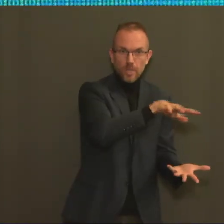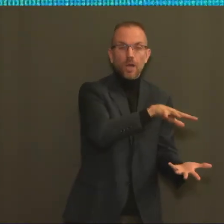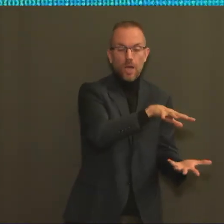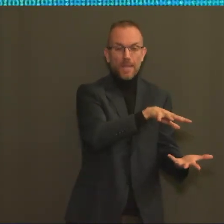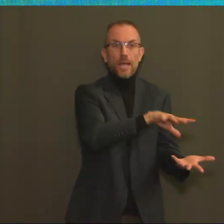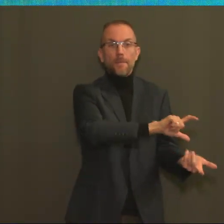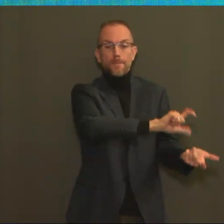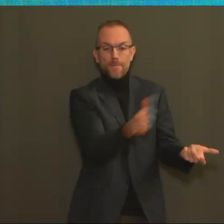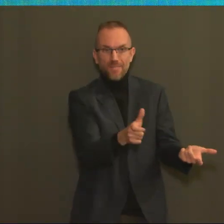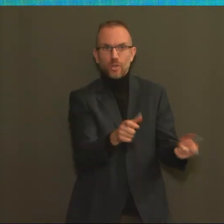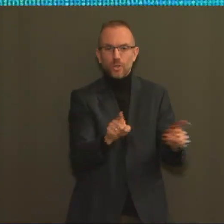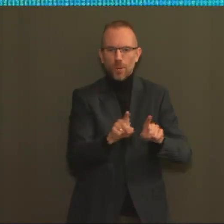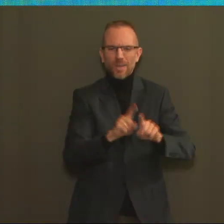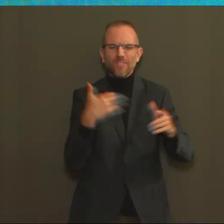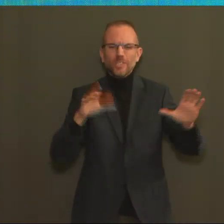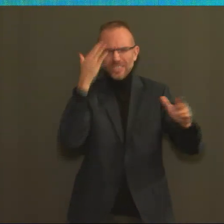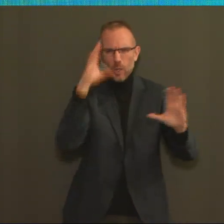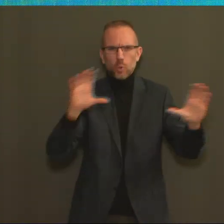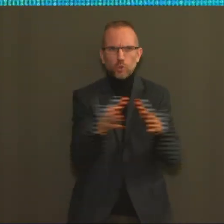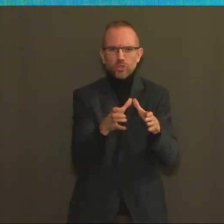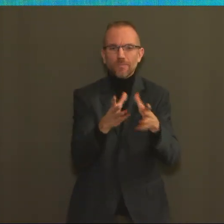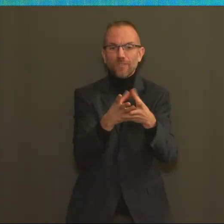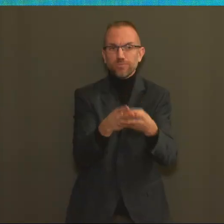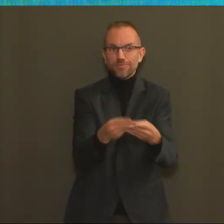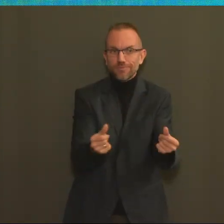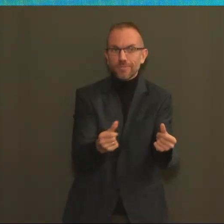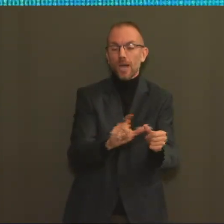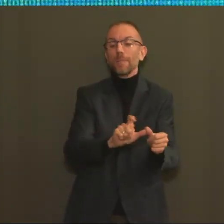show shell administratie anti-vaccin